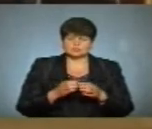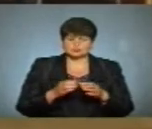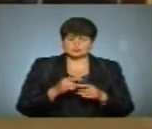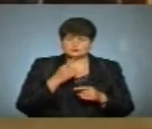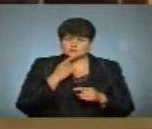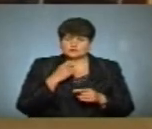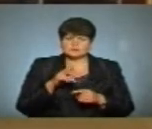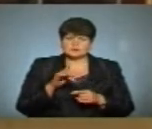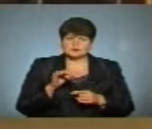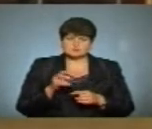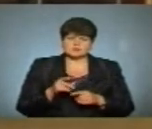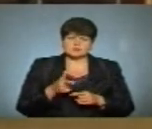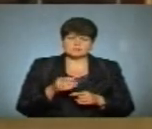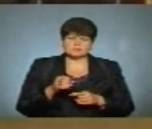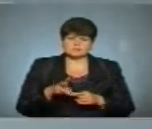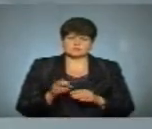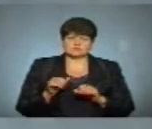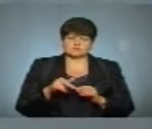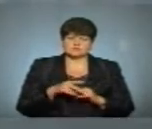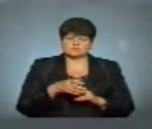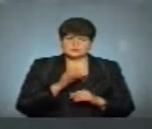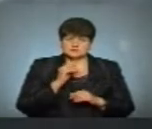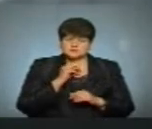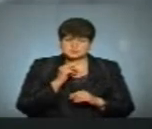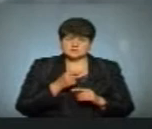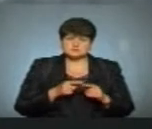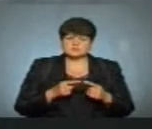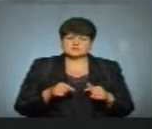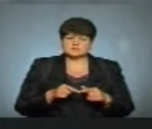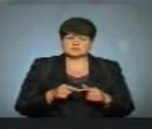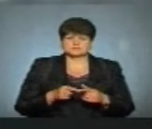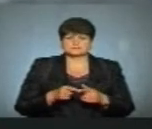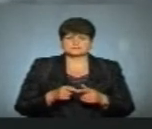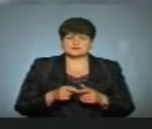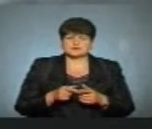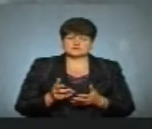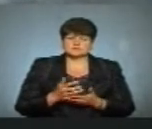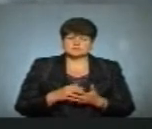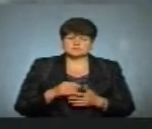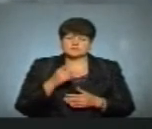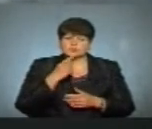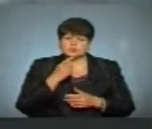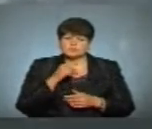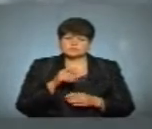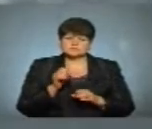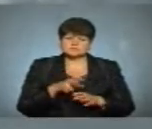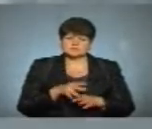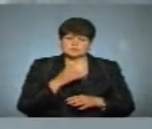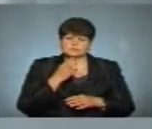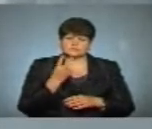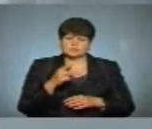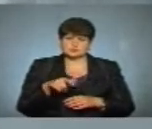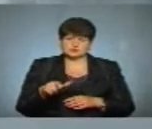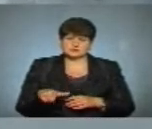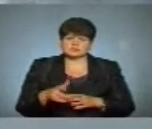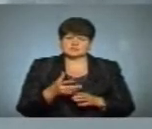і гемоглобін. І потім ідуть пити чай. Це відділ заготівлі крові. Тут зараз одночасно здають кров двоє людей.